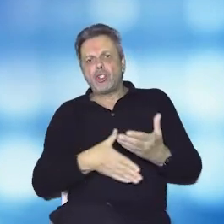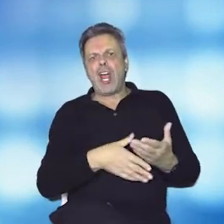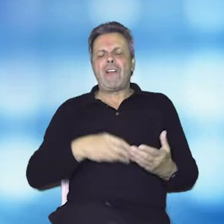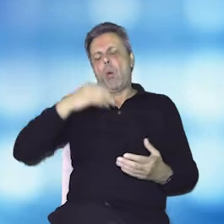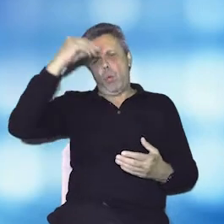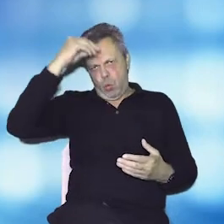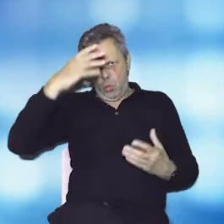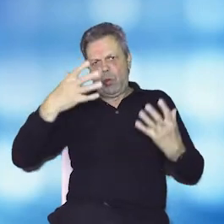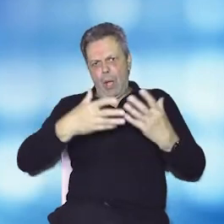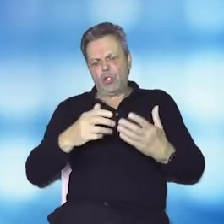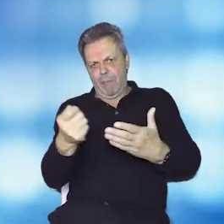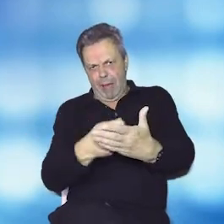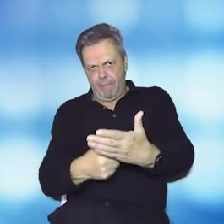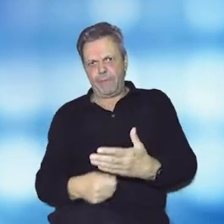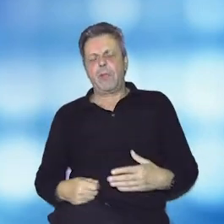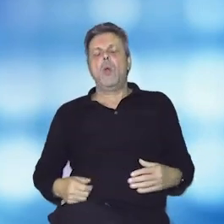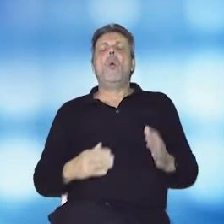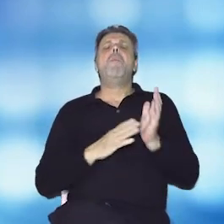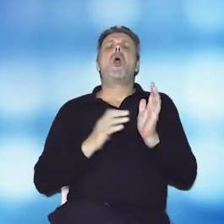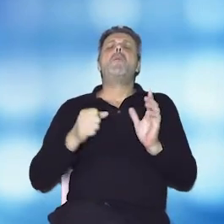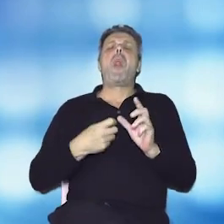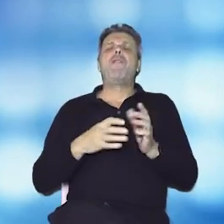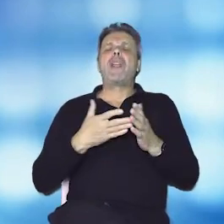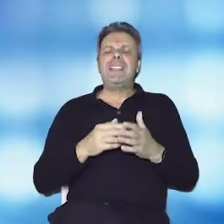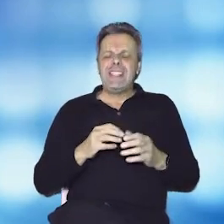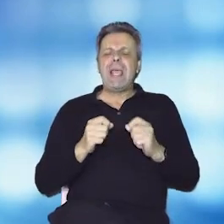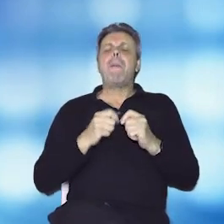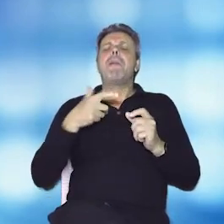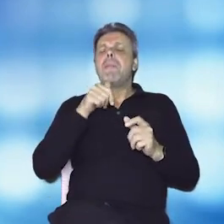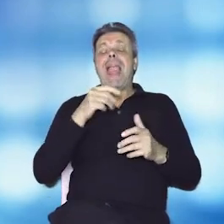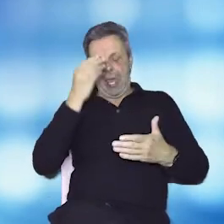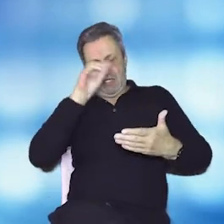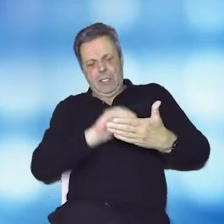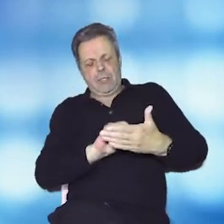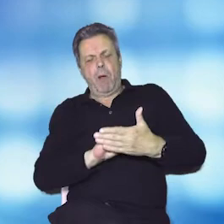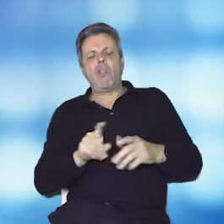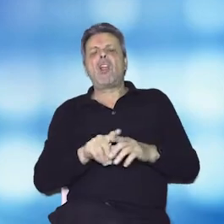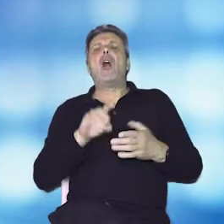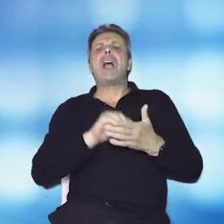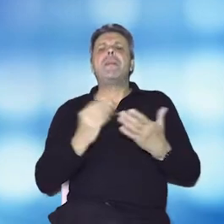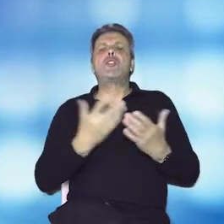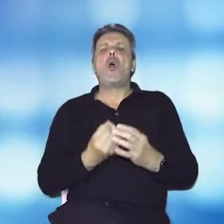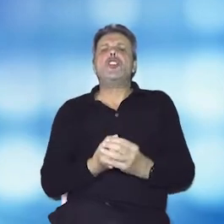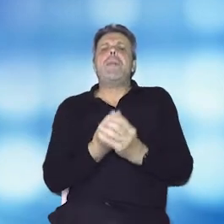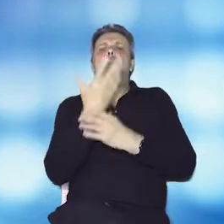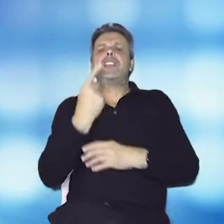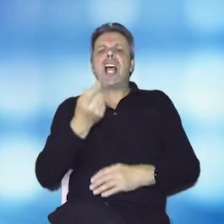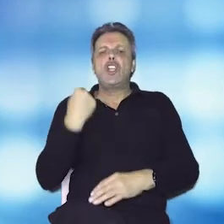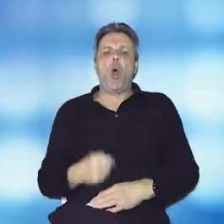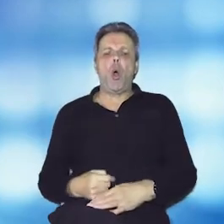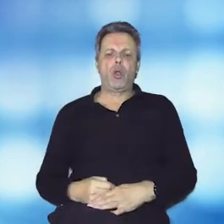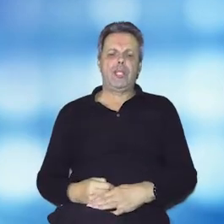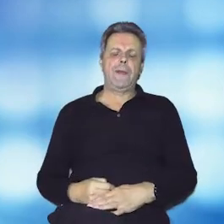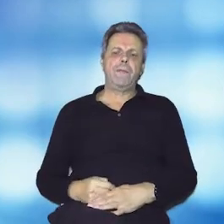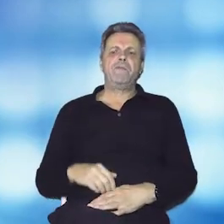naucima. U Mormonovoj knjizi se čak Biblija i spominje kao mm-hmm. zapis koji će proizaći od